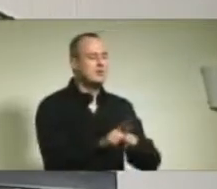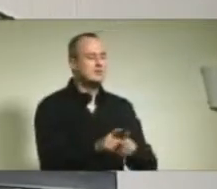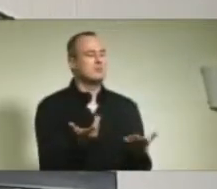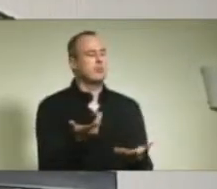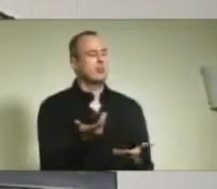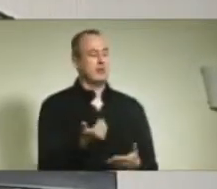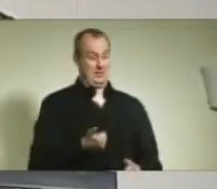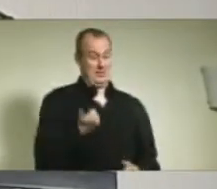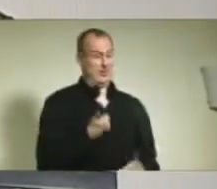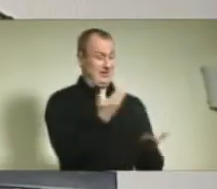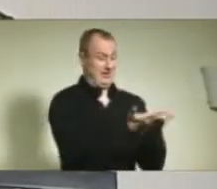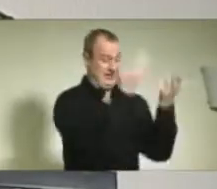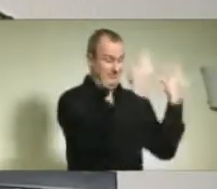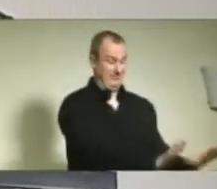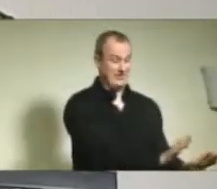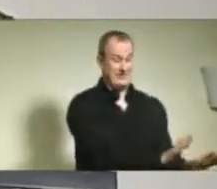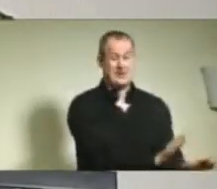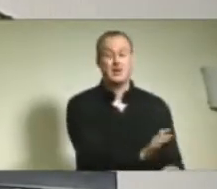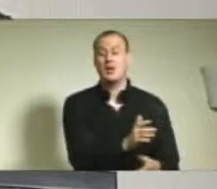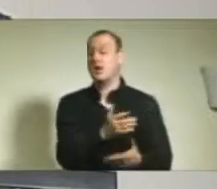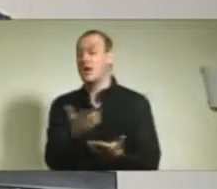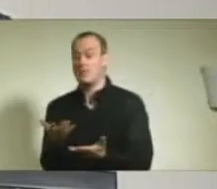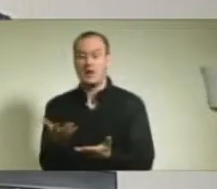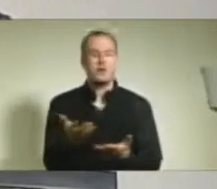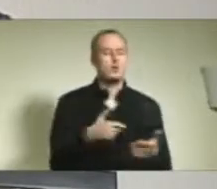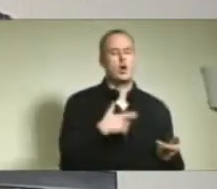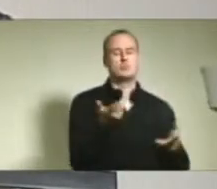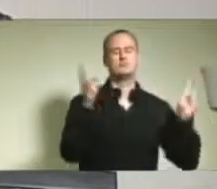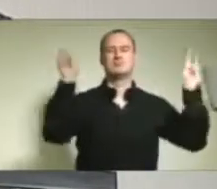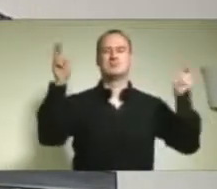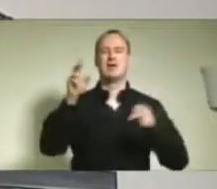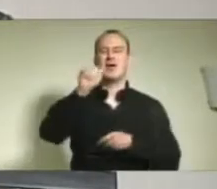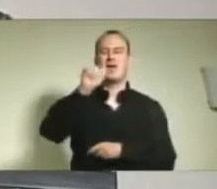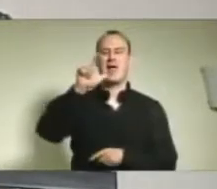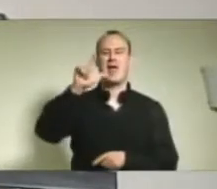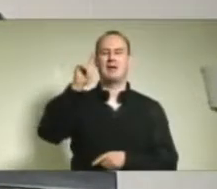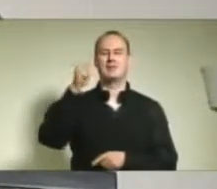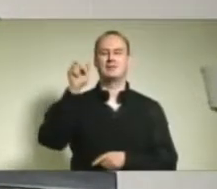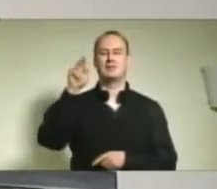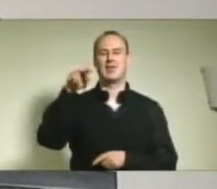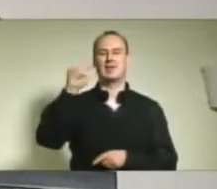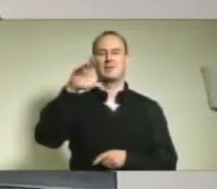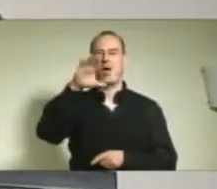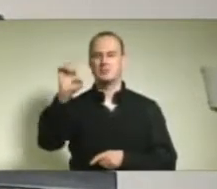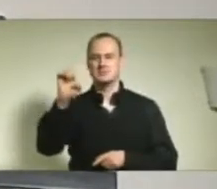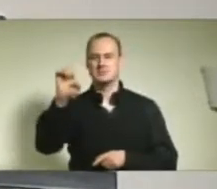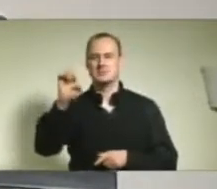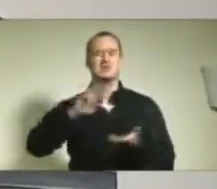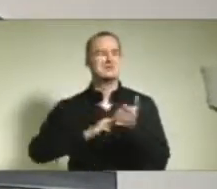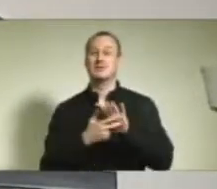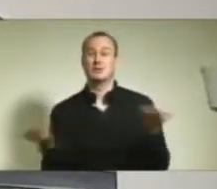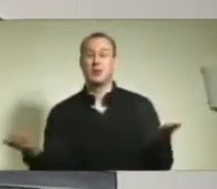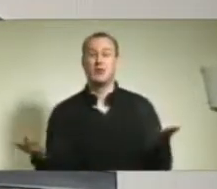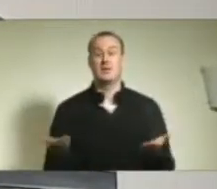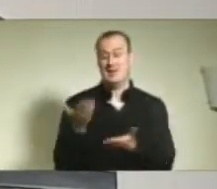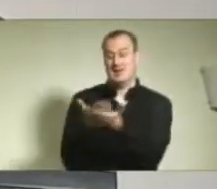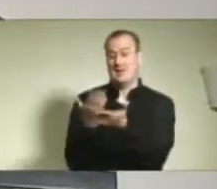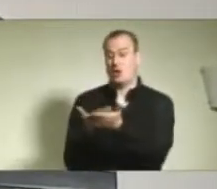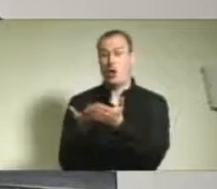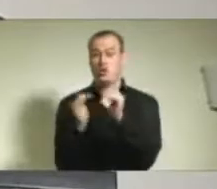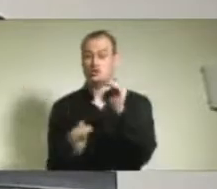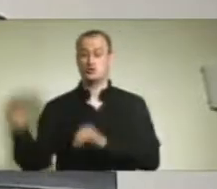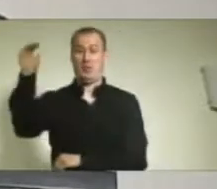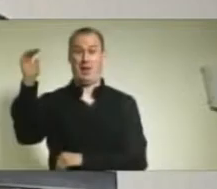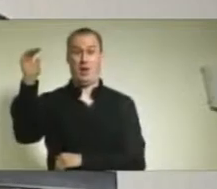Donc, ça veut dire que pour devenir conseiller financier, un jeune, après ses études supérieures, fait 2 ans d'études,